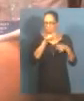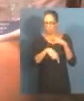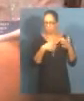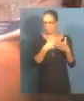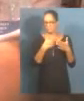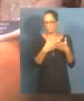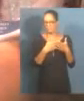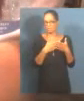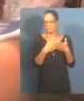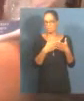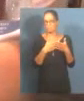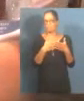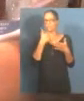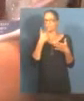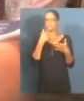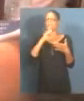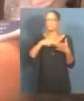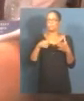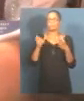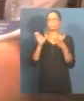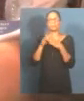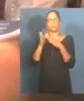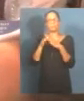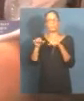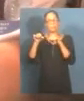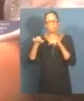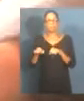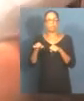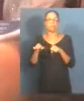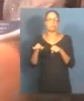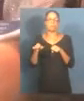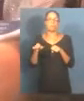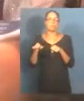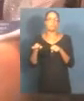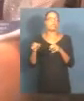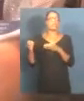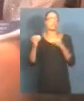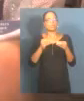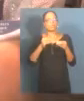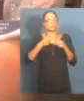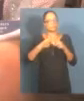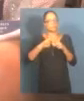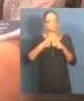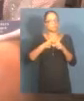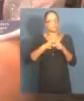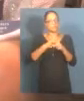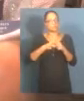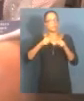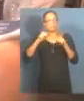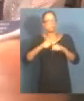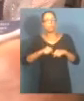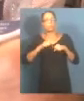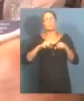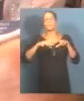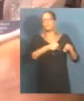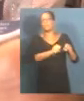dire. C'est-à-dire, il nous faut revendiquer des pouvoirs qui nous permettent progressivement de